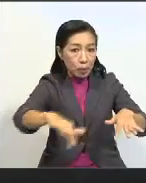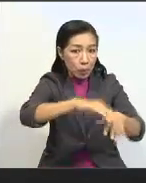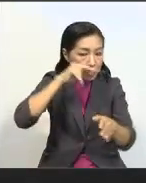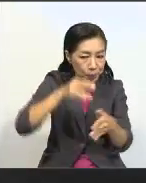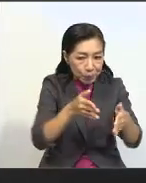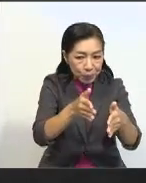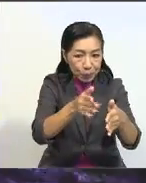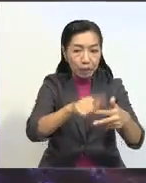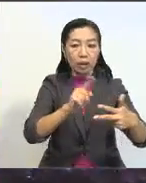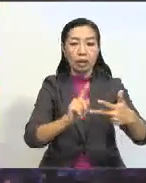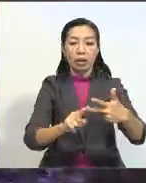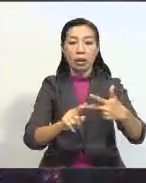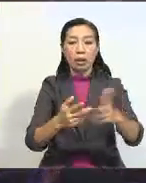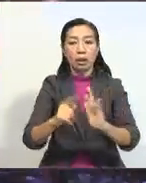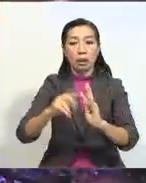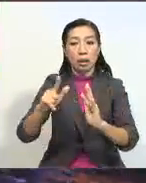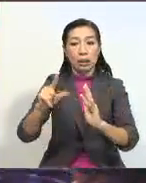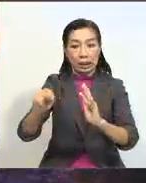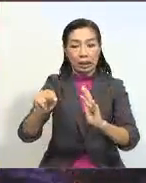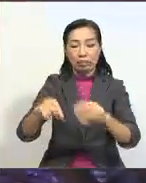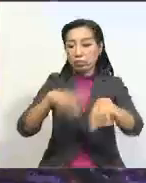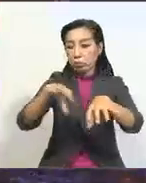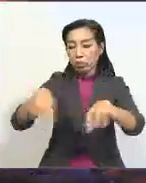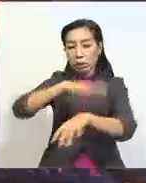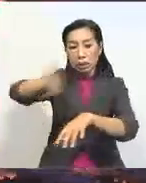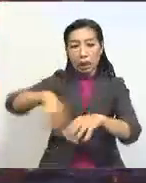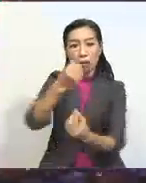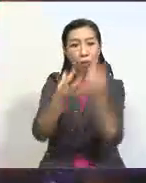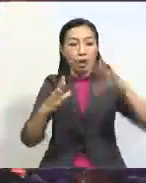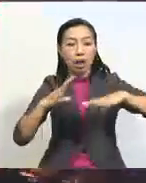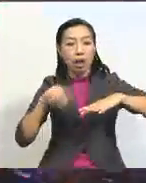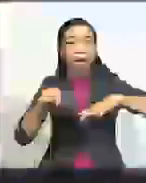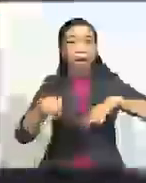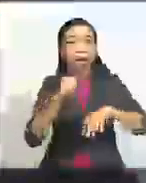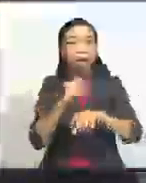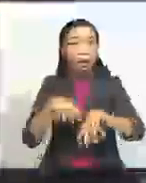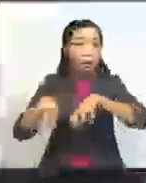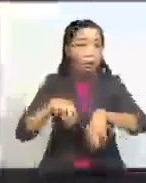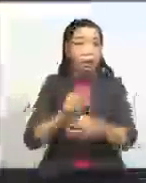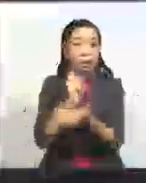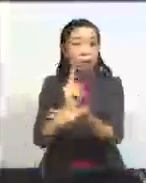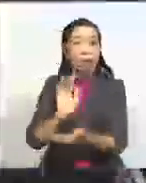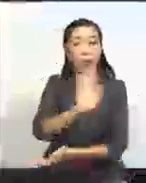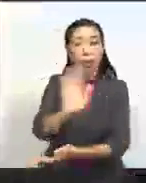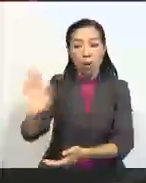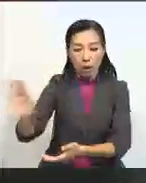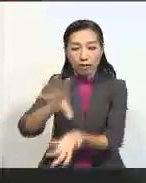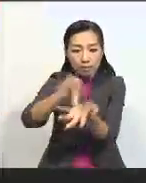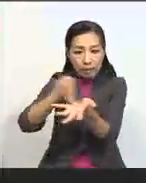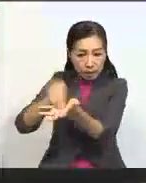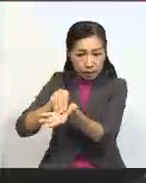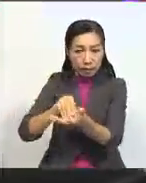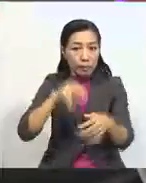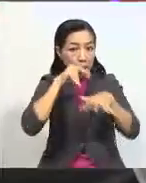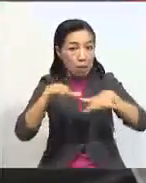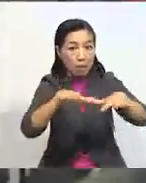ำสำนักงานเขตจัดเก็บกระทงในสวนสาธารณะและพื้นที่จัดงานในเขตครับส่วนการจัดเก็บกระทง